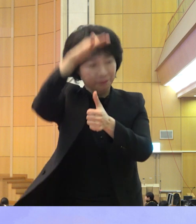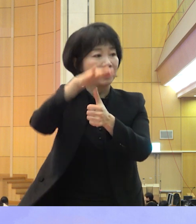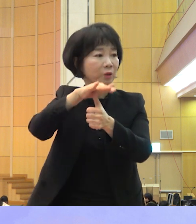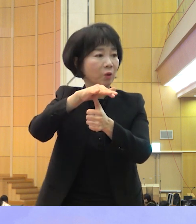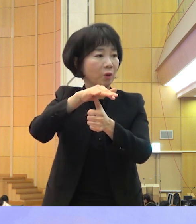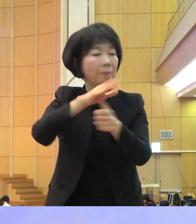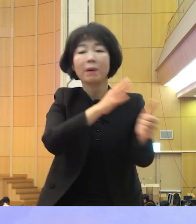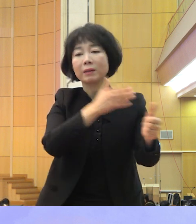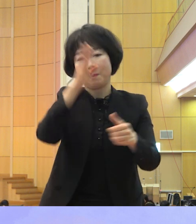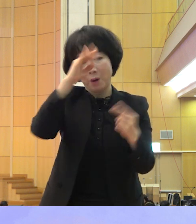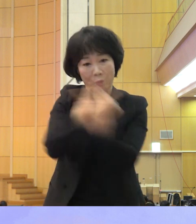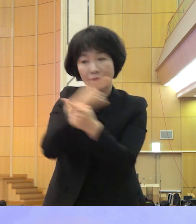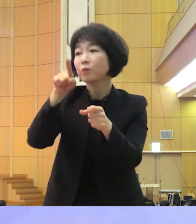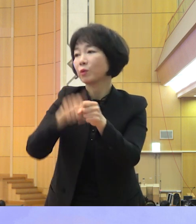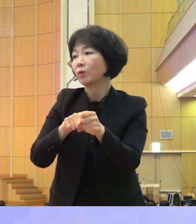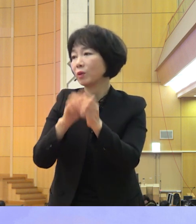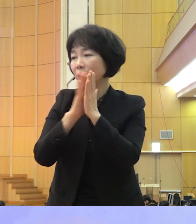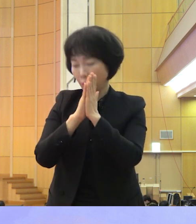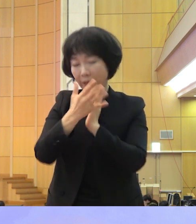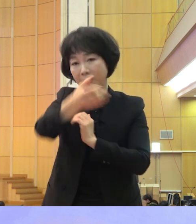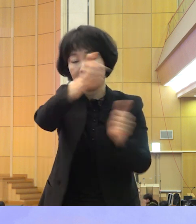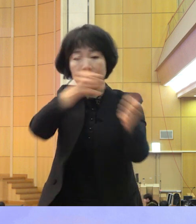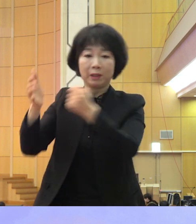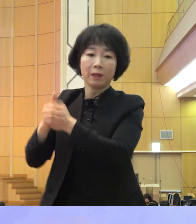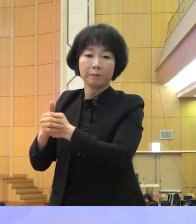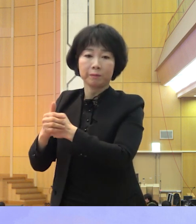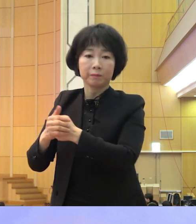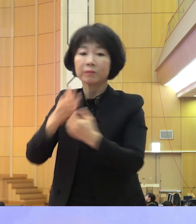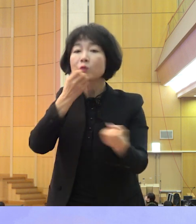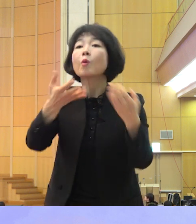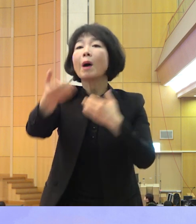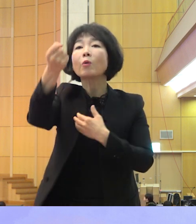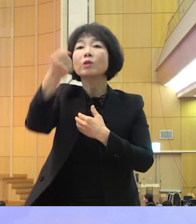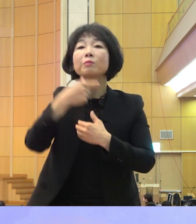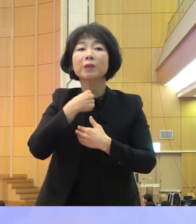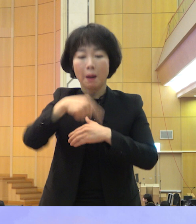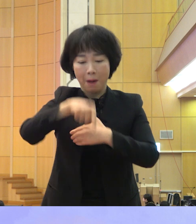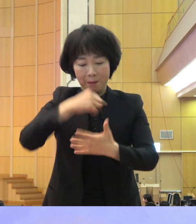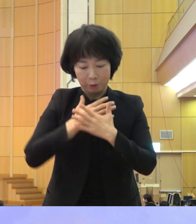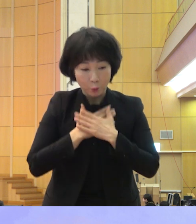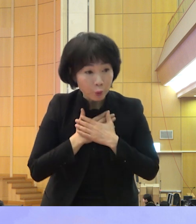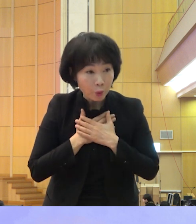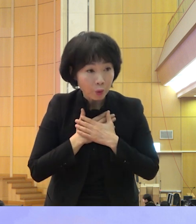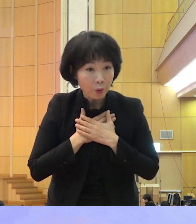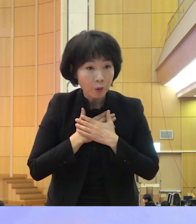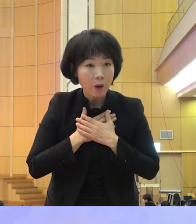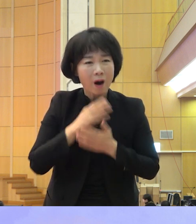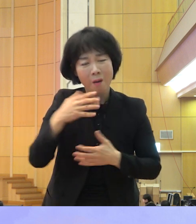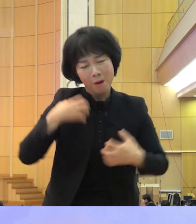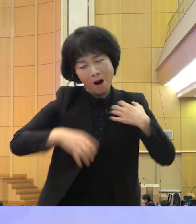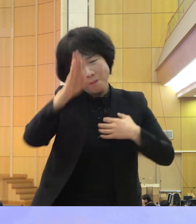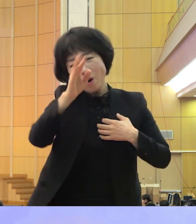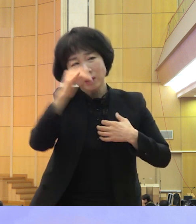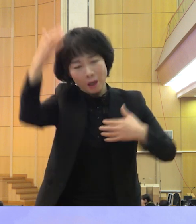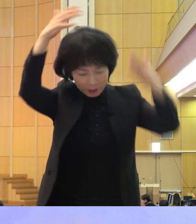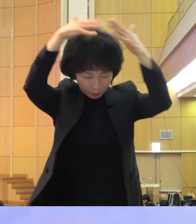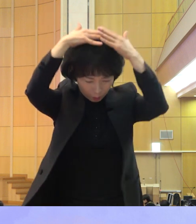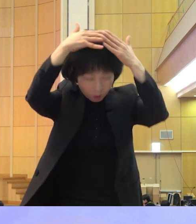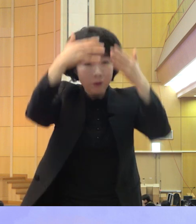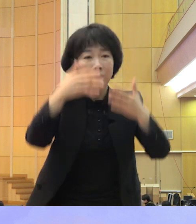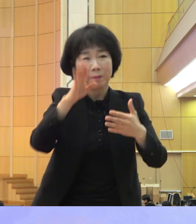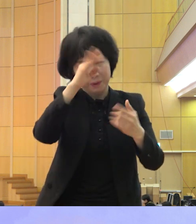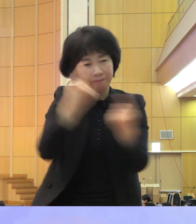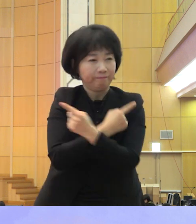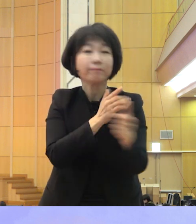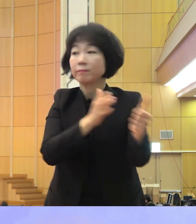바랍니다. 그리고 축복받고 싶으신 분들, 소원을 이루고자 하는 분들은